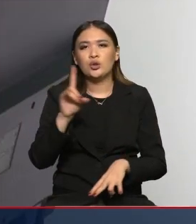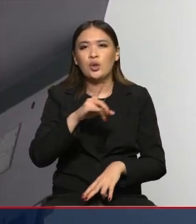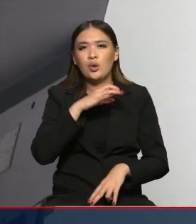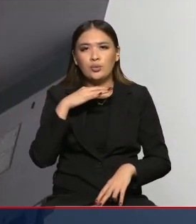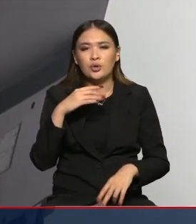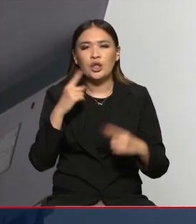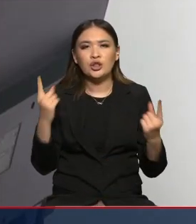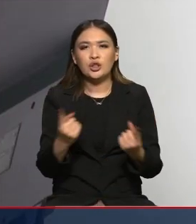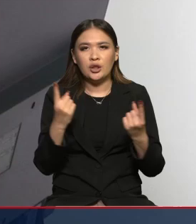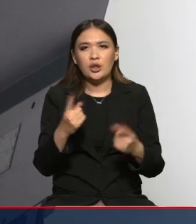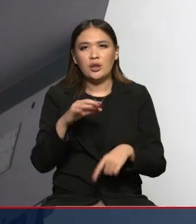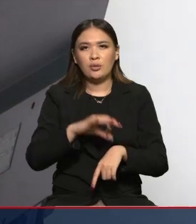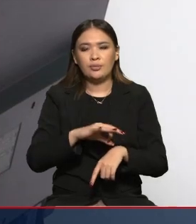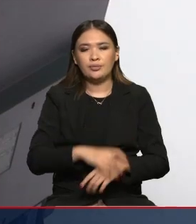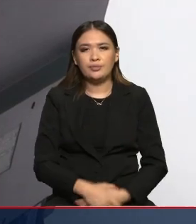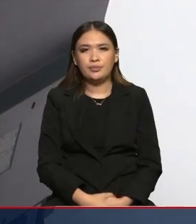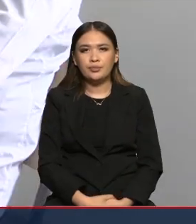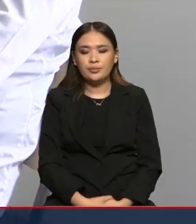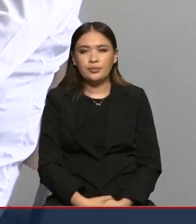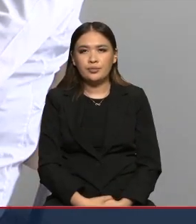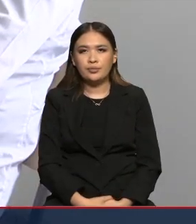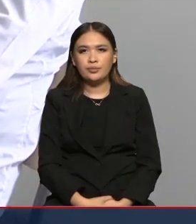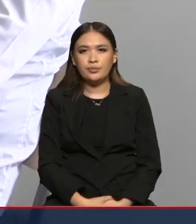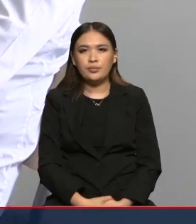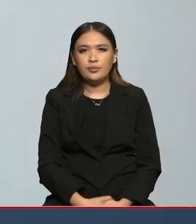сырқаты жеңіл өтіп жатыр.